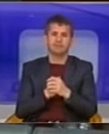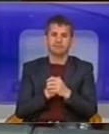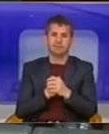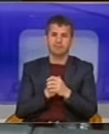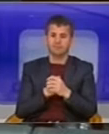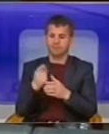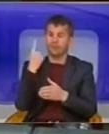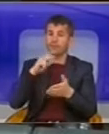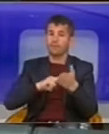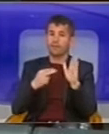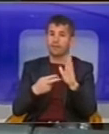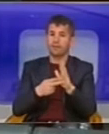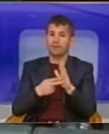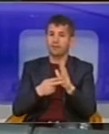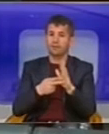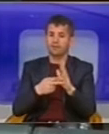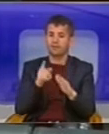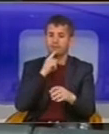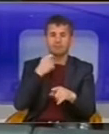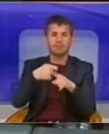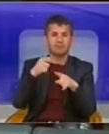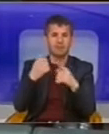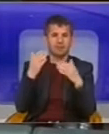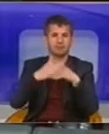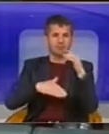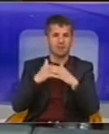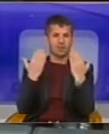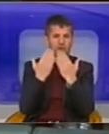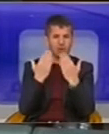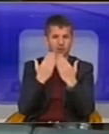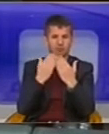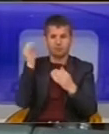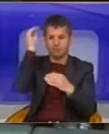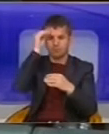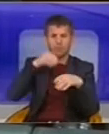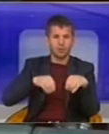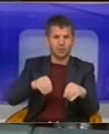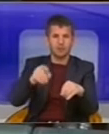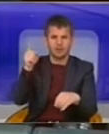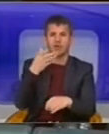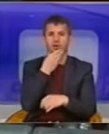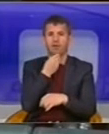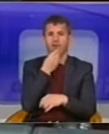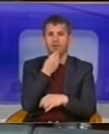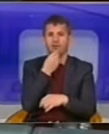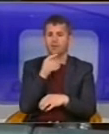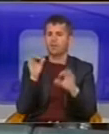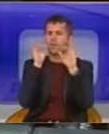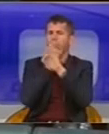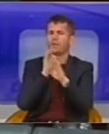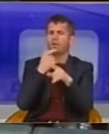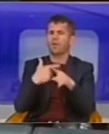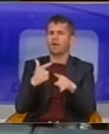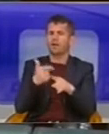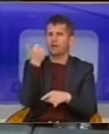ndër planet konkrete të qeverisë është ndërtimi i Universitetit të Shkencave të Bujqësisë në Rahoves, pa dhënë asë një